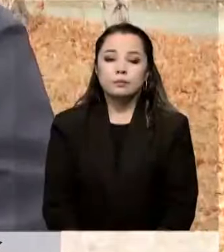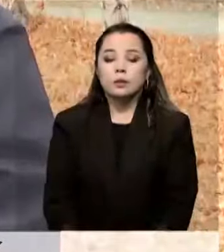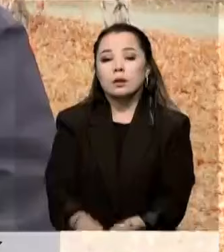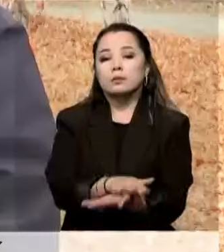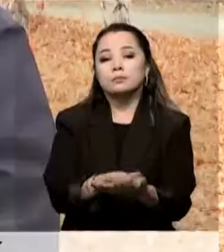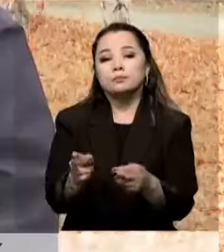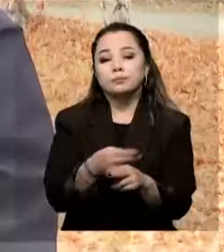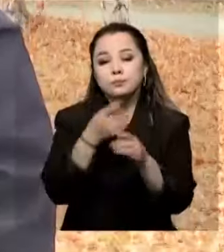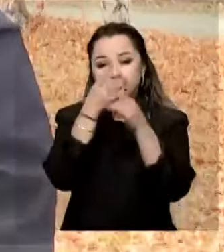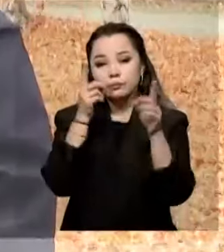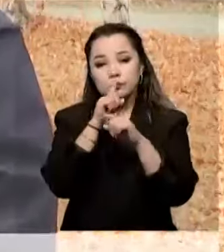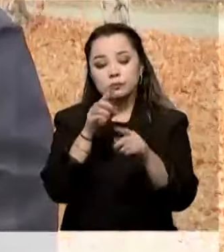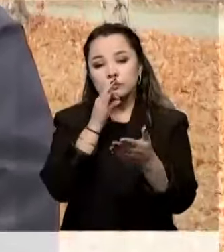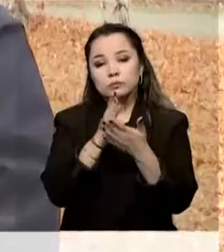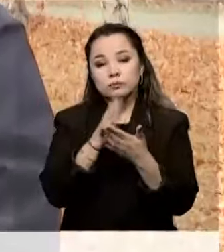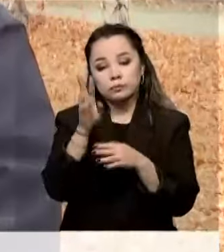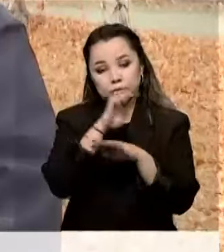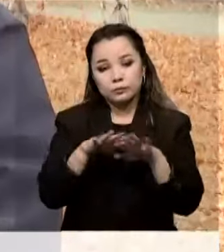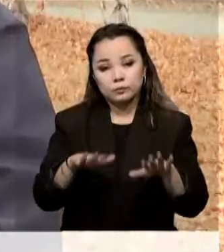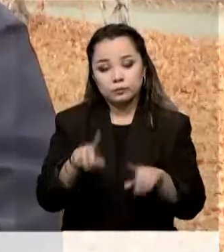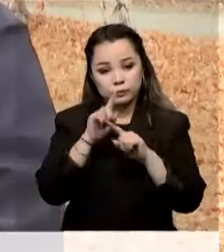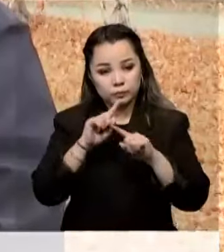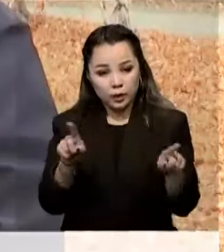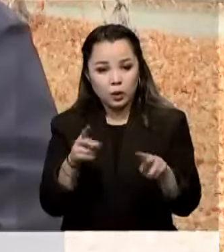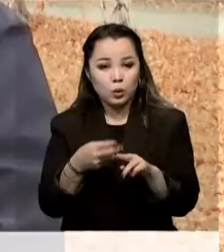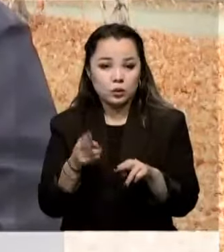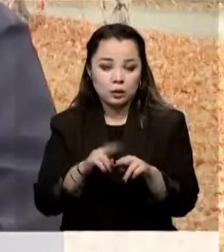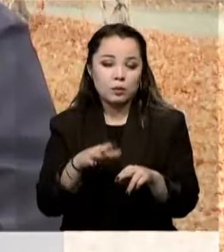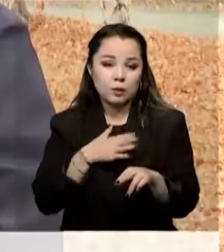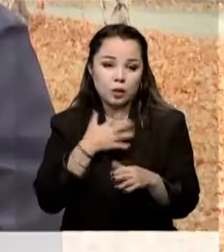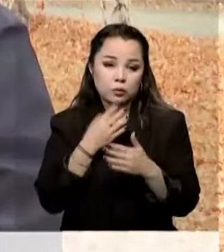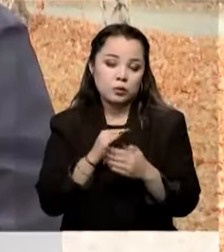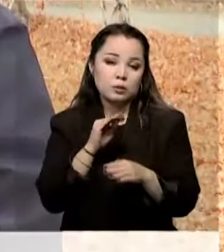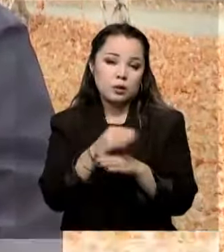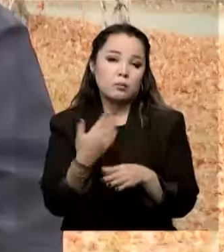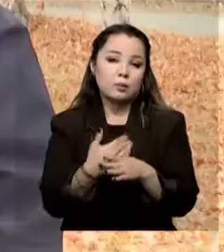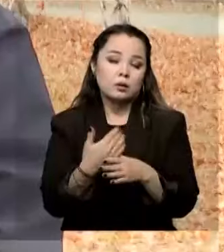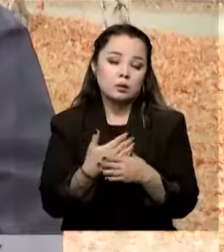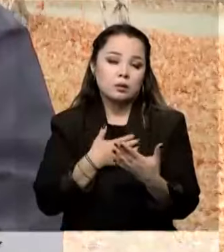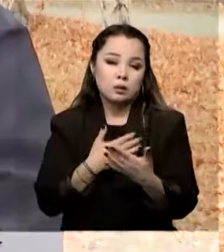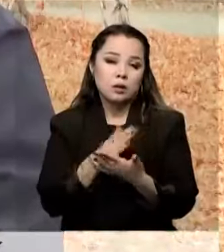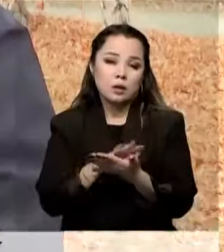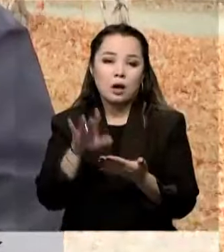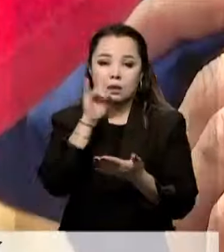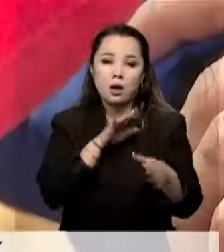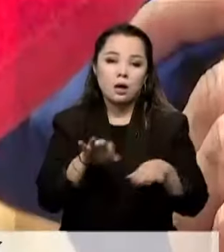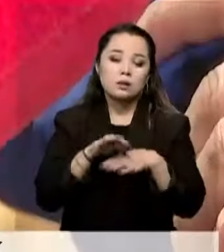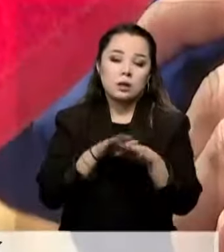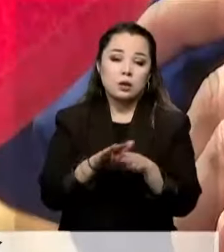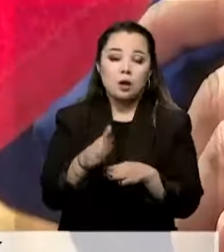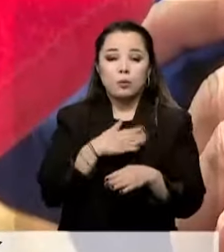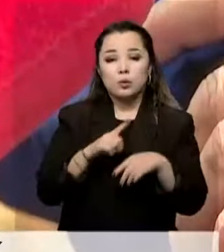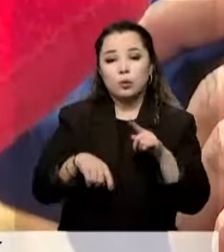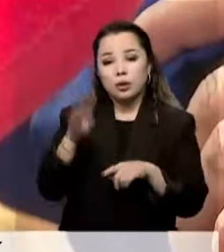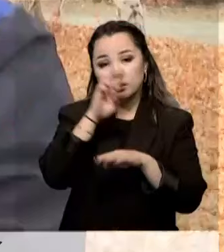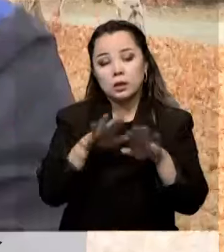Тазалықсыз, мәдениетсіз ел болмайды, дейді. Сондықтан бізде өз үлесімізді қосып отырмыз Таза Қазақстан акциясына. Туған жерін,